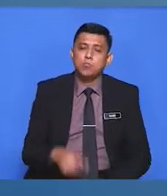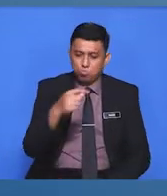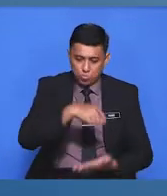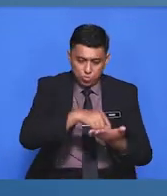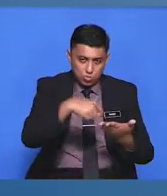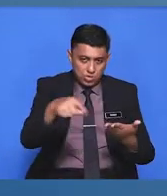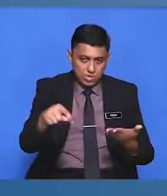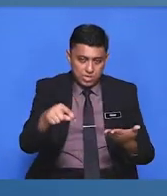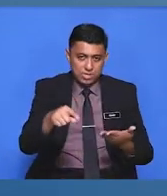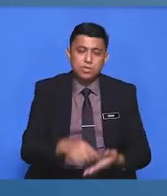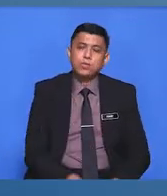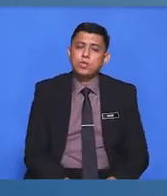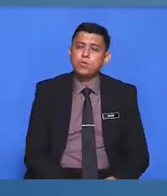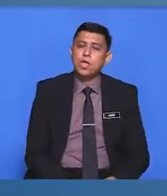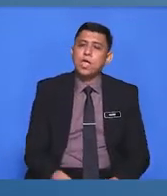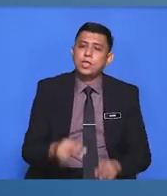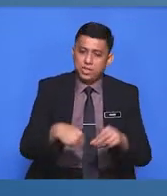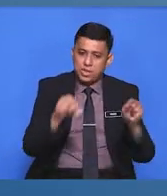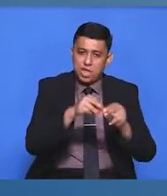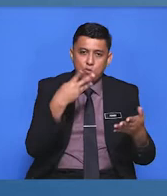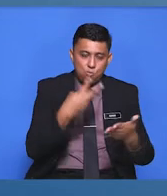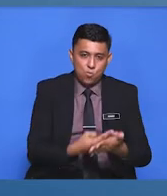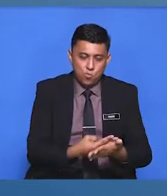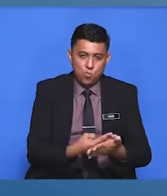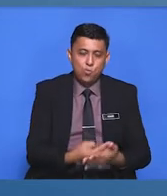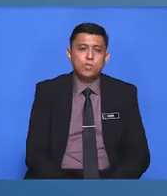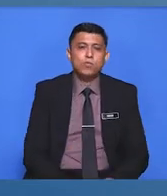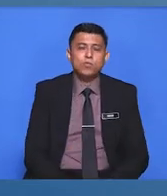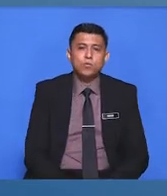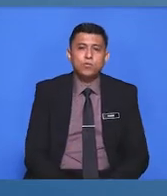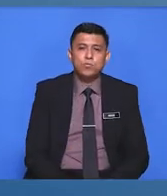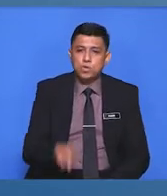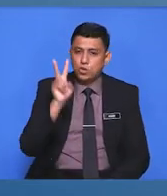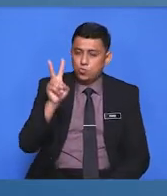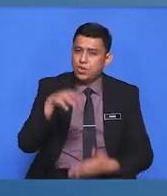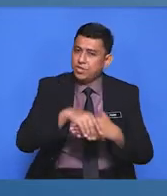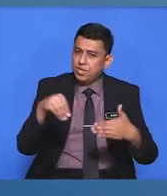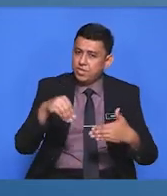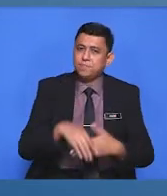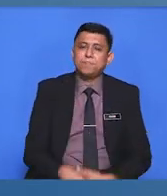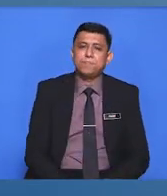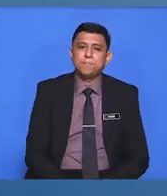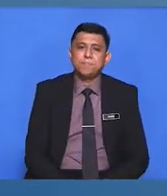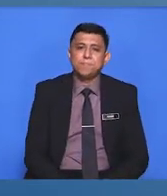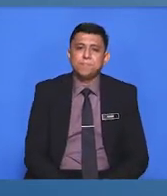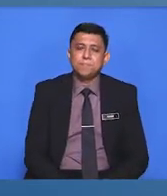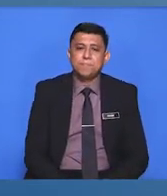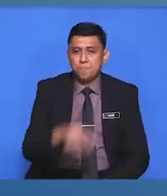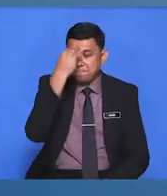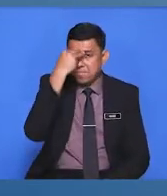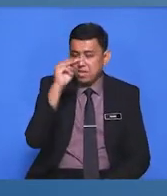murid-murid bolehlah mencatatkan nilai wang yang dibelanjakan iaitu RM2.